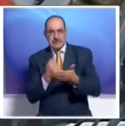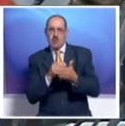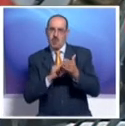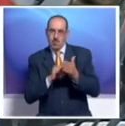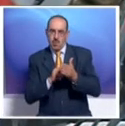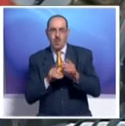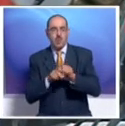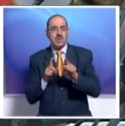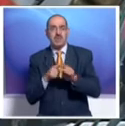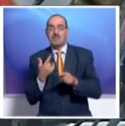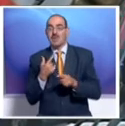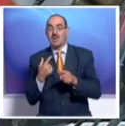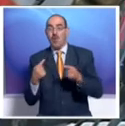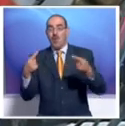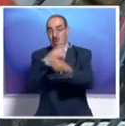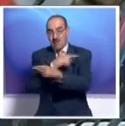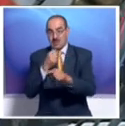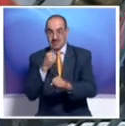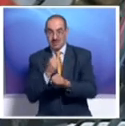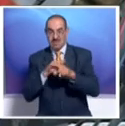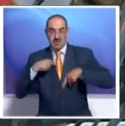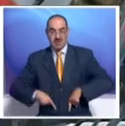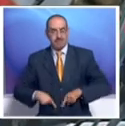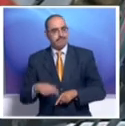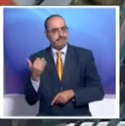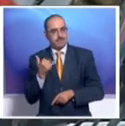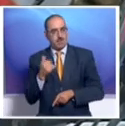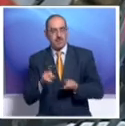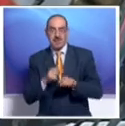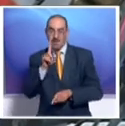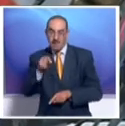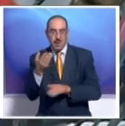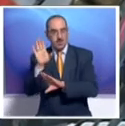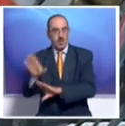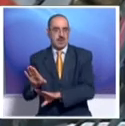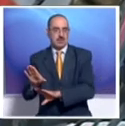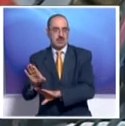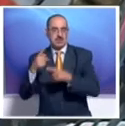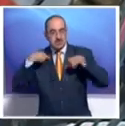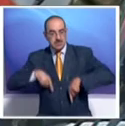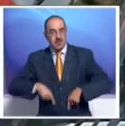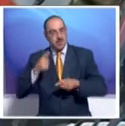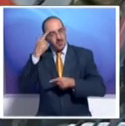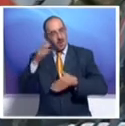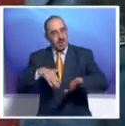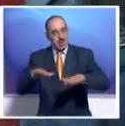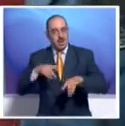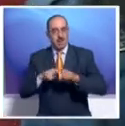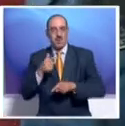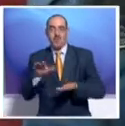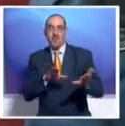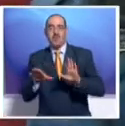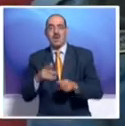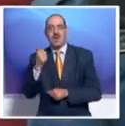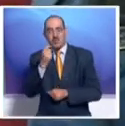دون الإخلال بعمل مؤسسة الدولة التي يتعين الحفاظ عليها لتسيير شؤون المجتمع